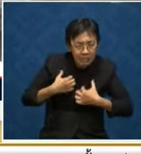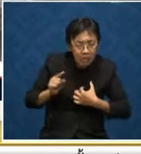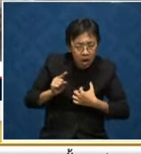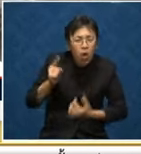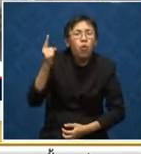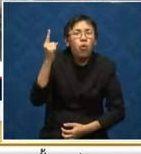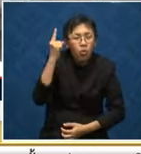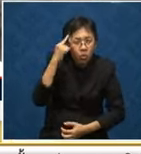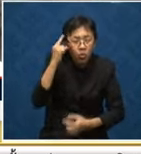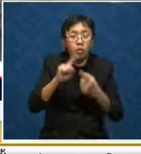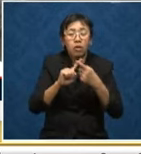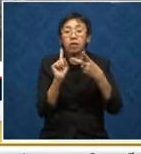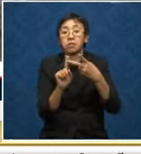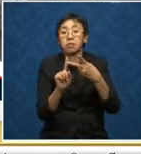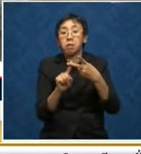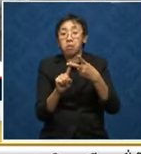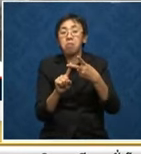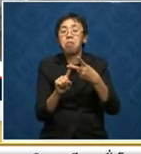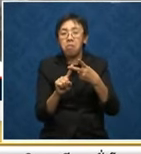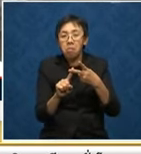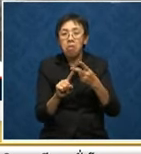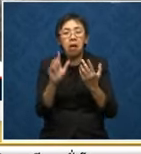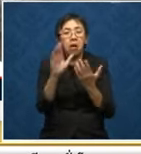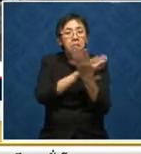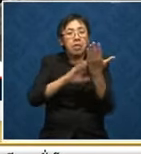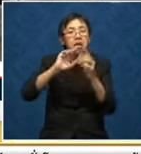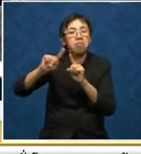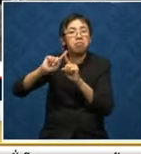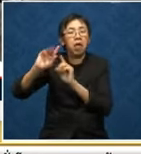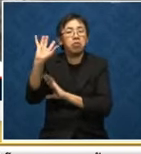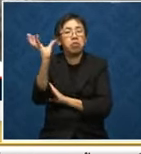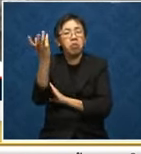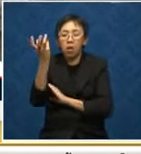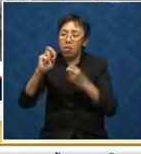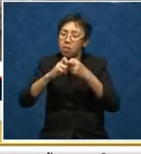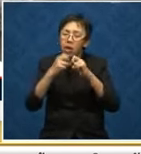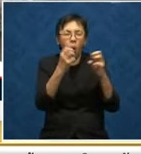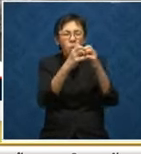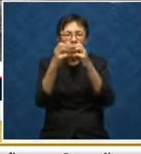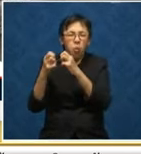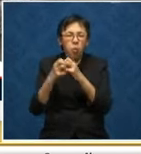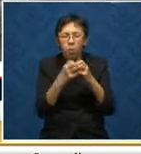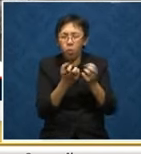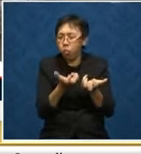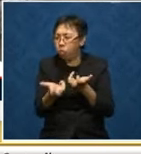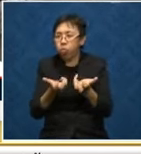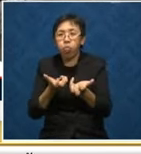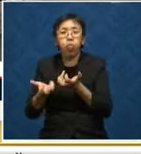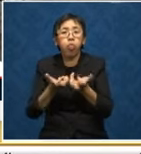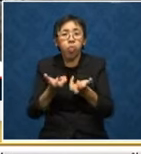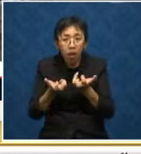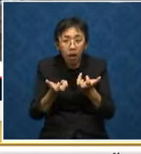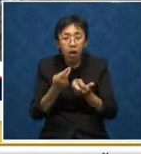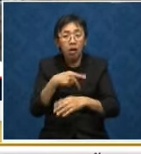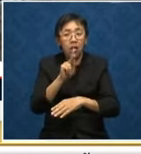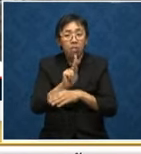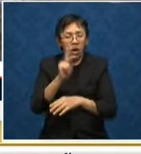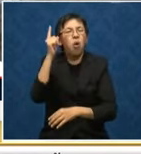ประการที่สองสถานการณ์โลกวันนี้มีความสับสนวุ่นวายอย่างยิ่งท่านประธานเองนอกจากจะรับรู้